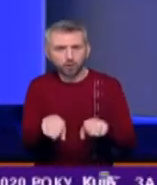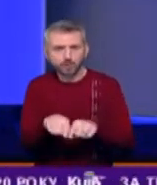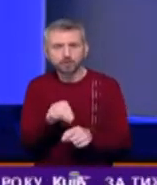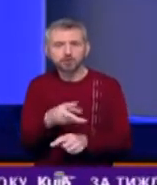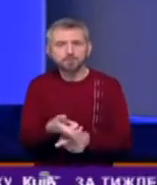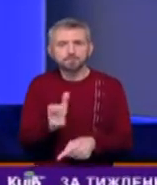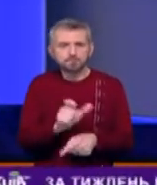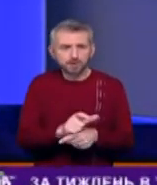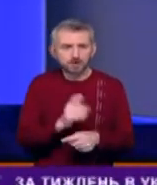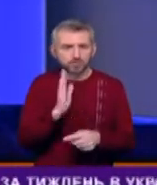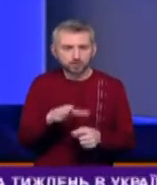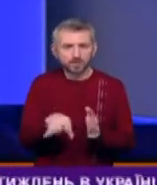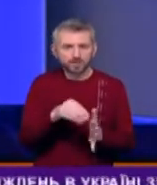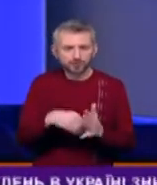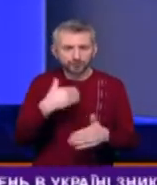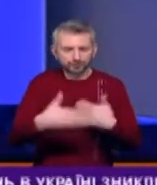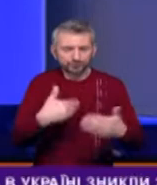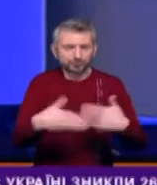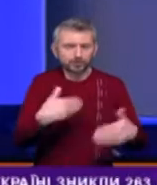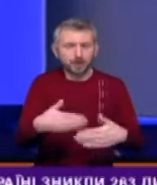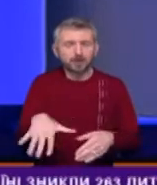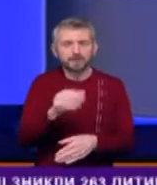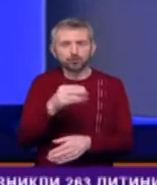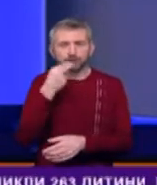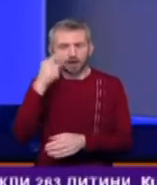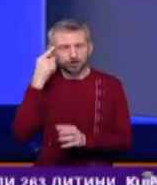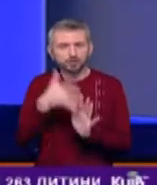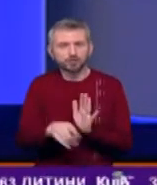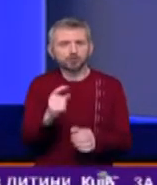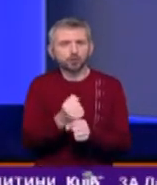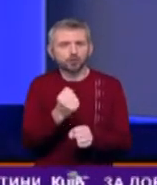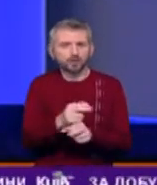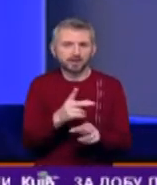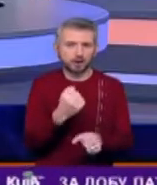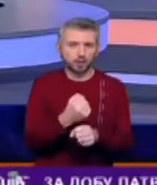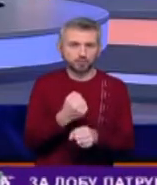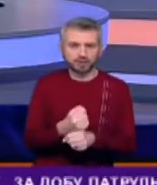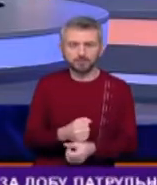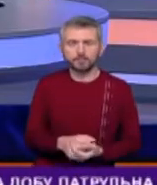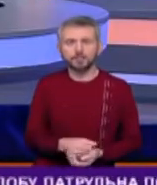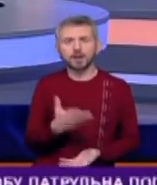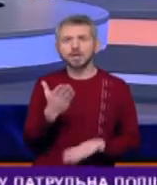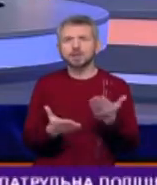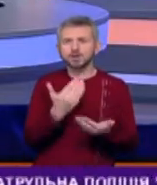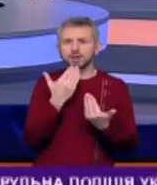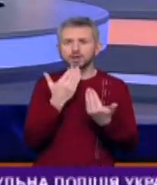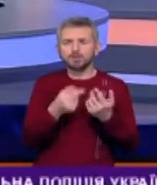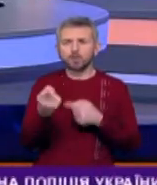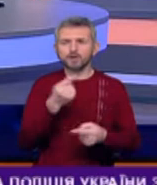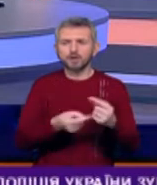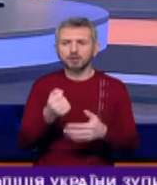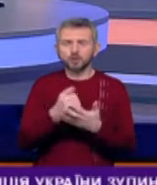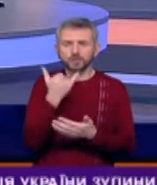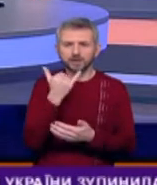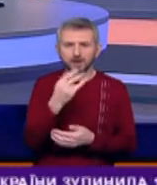ми пройдемо цих виборчих циклів, тим всі будуть краще розуміти, що робити і як робити. А, пане Остапе, от, а якщо звертатися, повертатися до